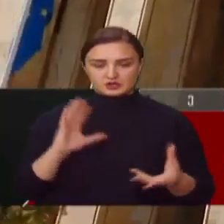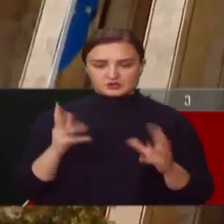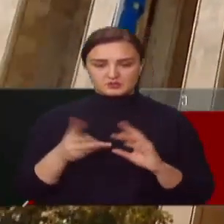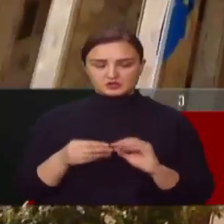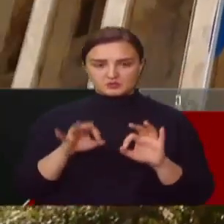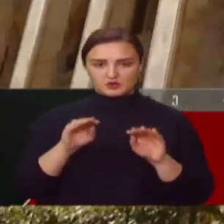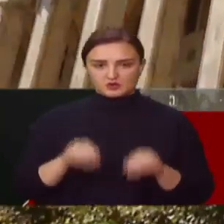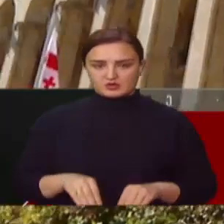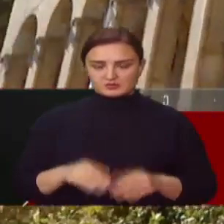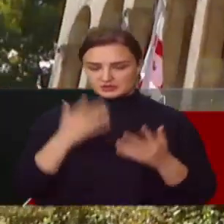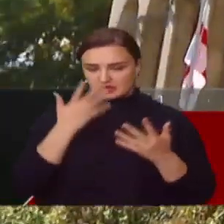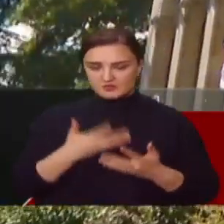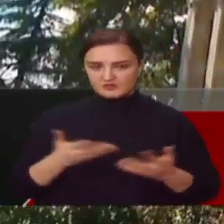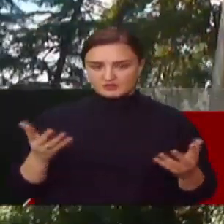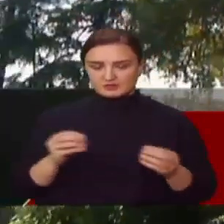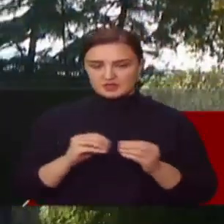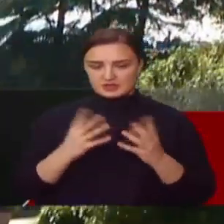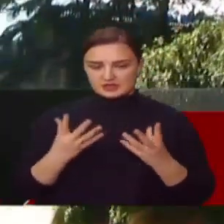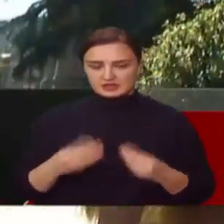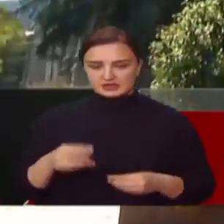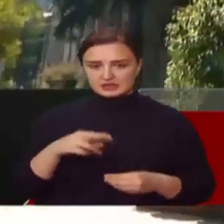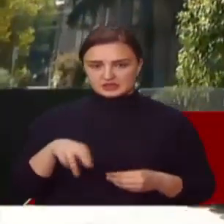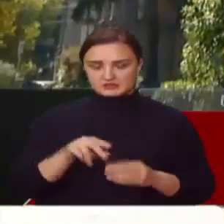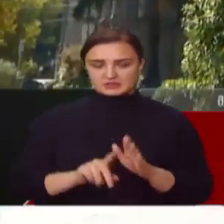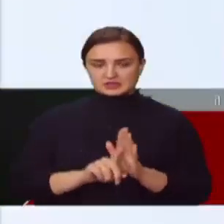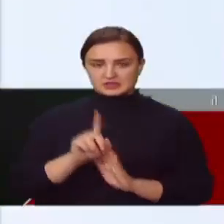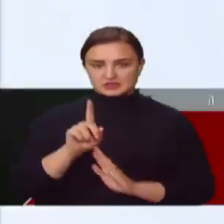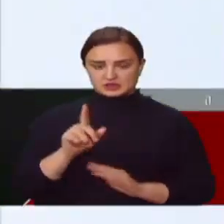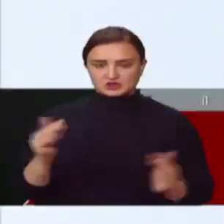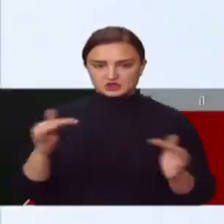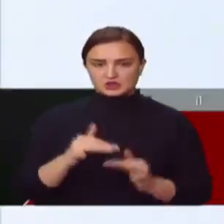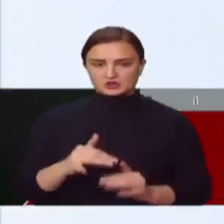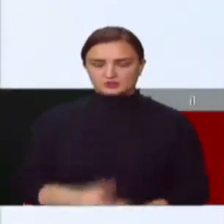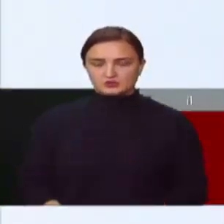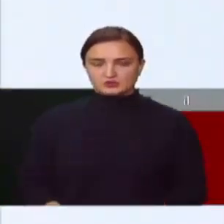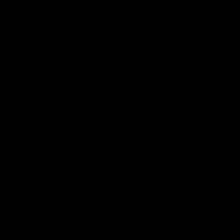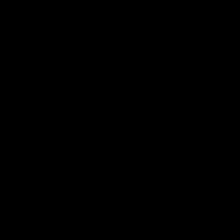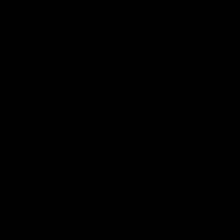შემაჯამებელი ოქმის გამოქვეყნებიდან მე-10 დღეს დეკემბრის დასაწყისში შეიკრიბოს.